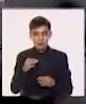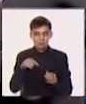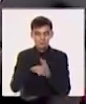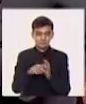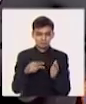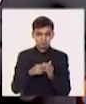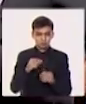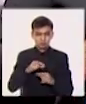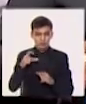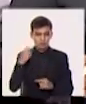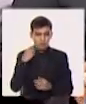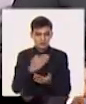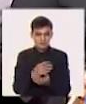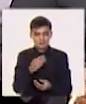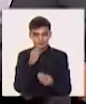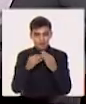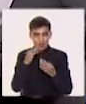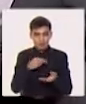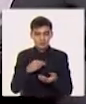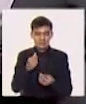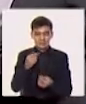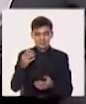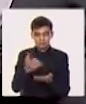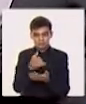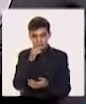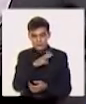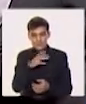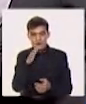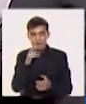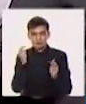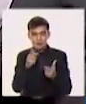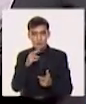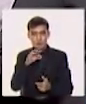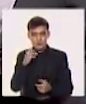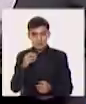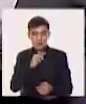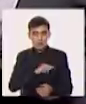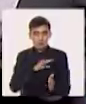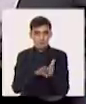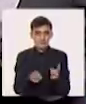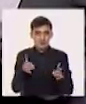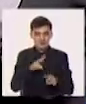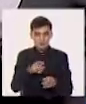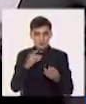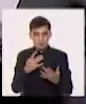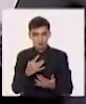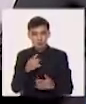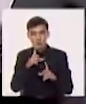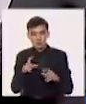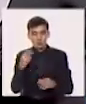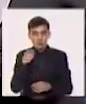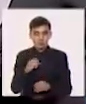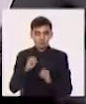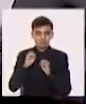қарызы болмағанымен тамағына ақша таппай отырған, пандемия кезінде жұмыссыз қалған қарапайым отбасылар қарызын қалай